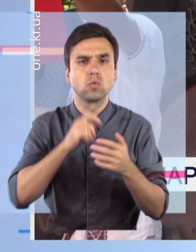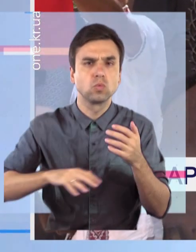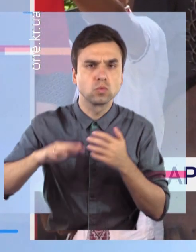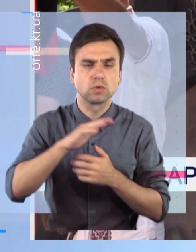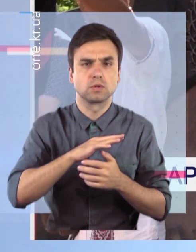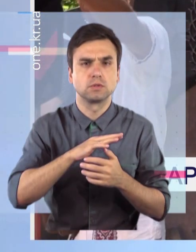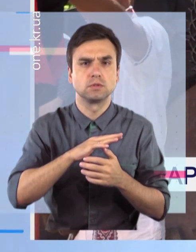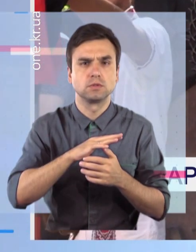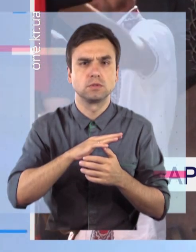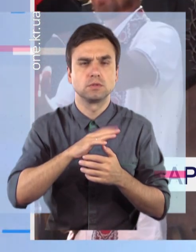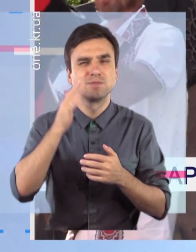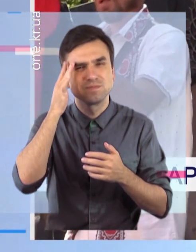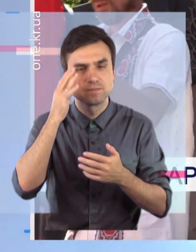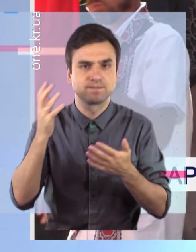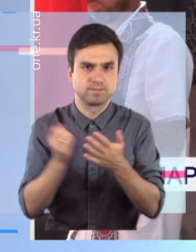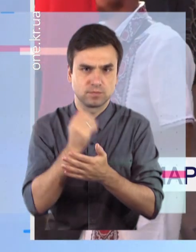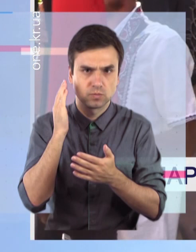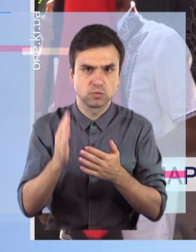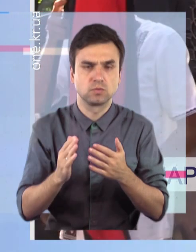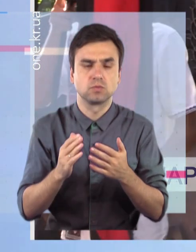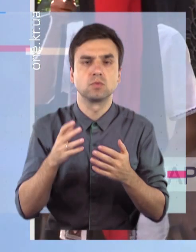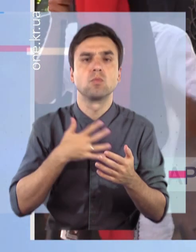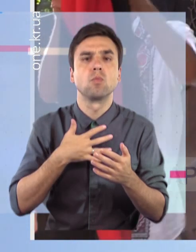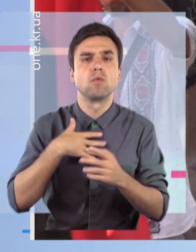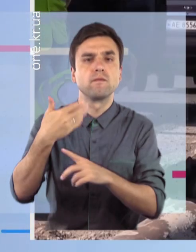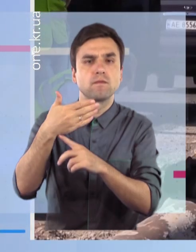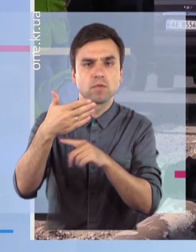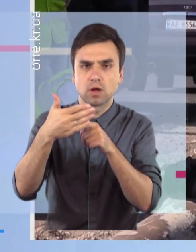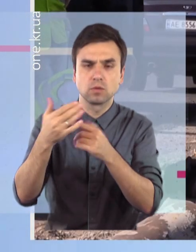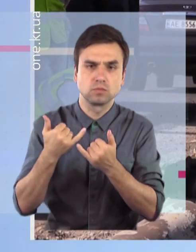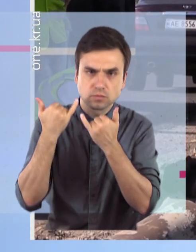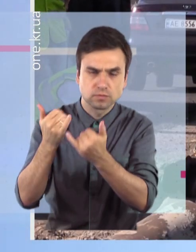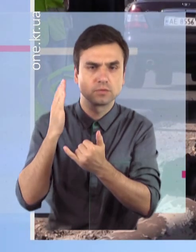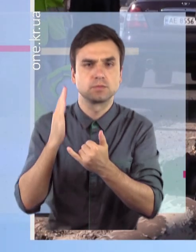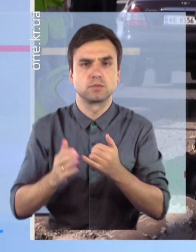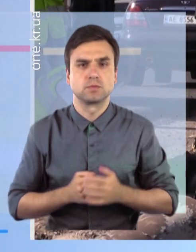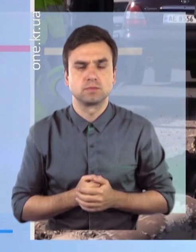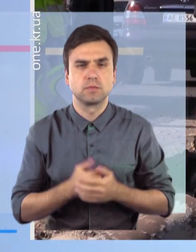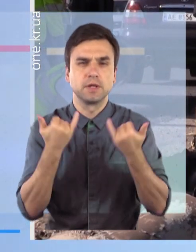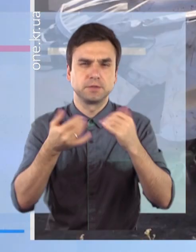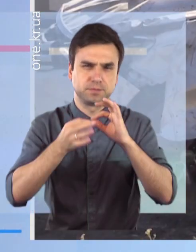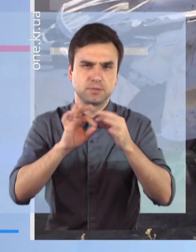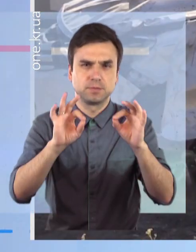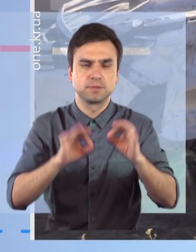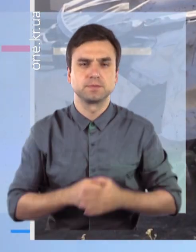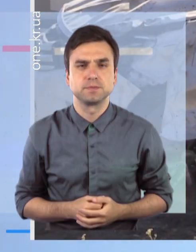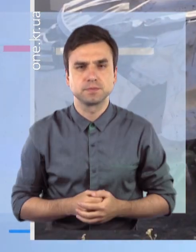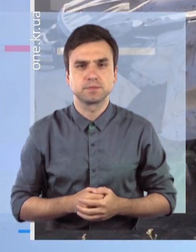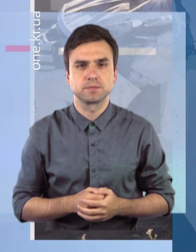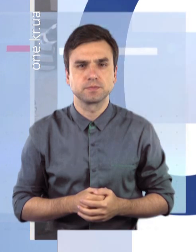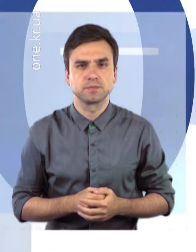слова, де я можу вшанувати свій національний прапор. Подробиці цих та інших новин –